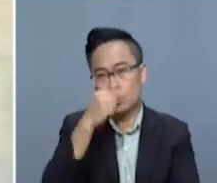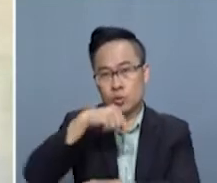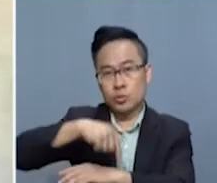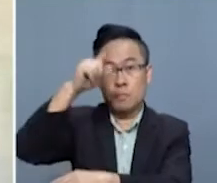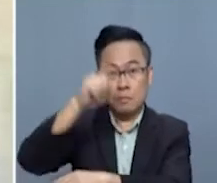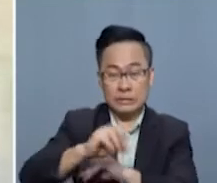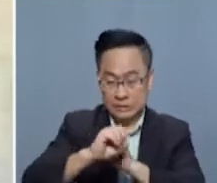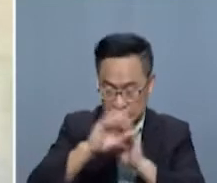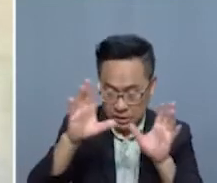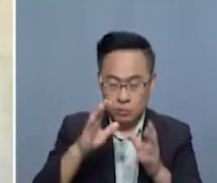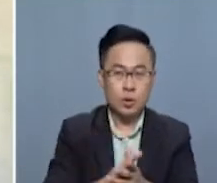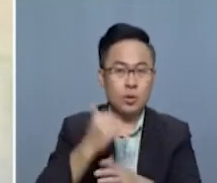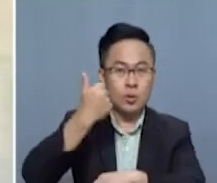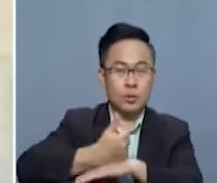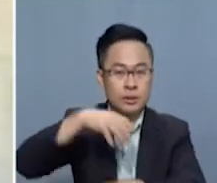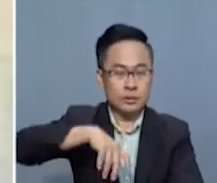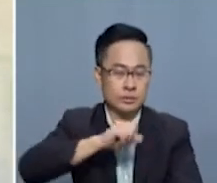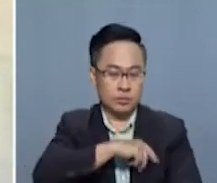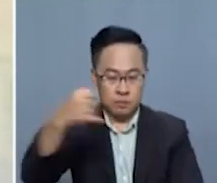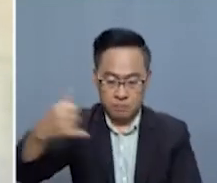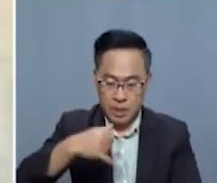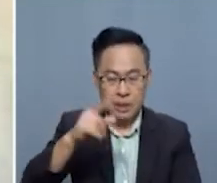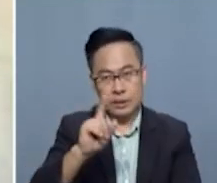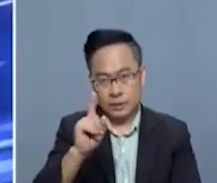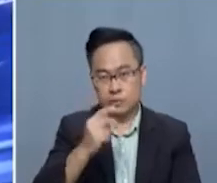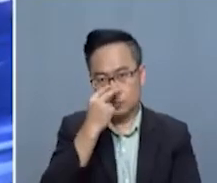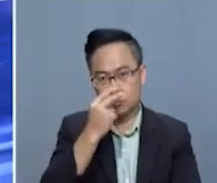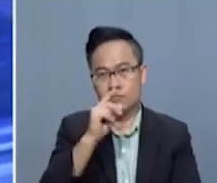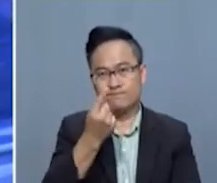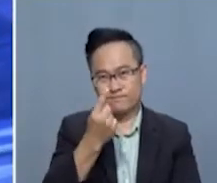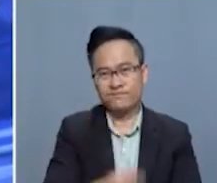จะมีความชัดเจนมีความเคลื่อนไหวในเรื่องนี้ที่ชัดเจนอีกครั้งนึงค่ะคุณธีรวัตรคุณวรรณสิริคะ